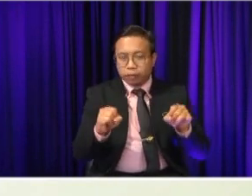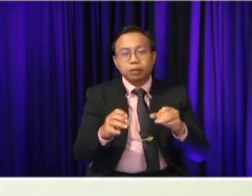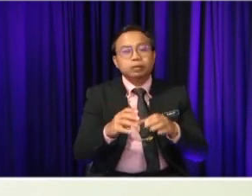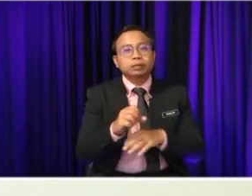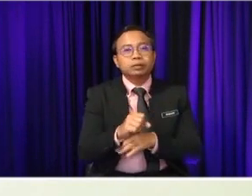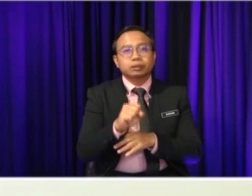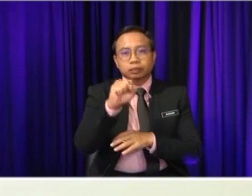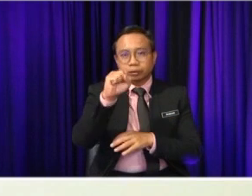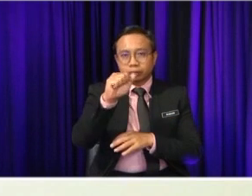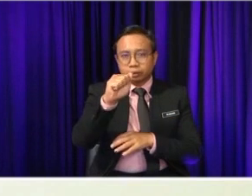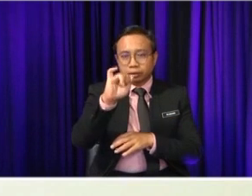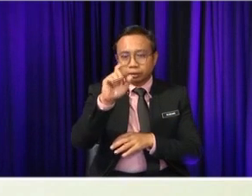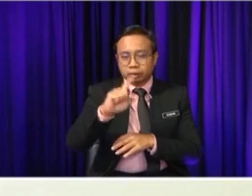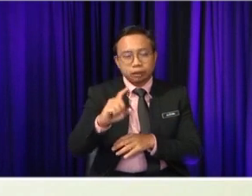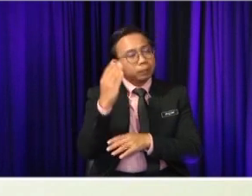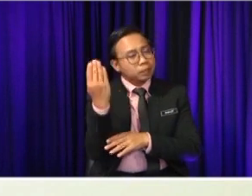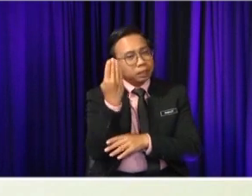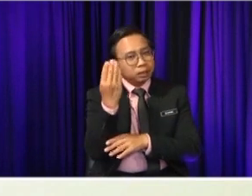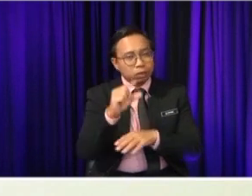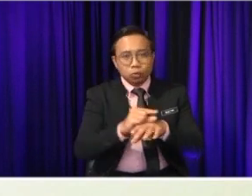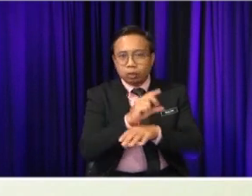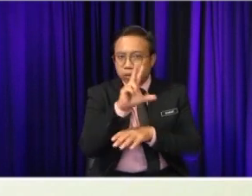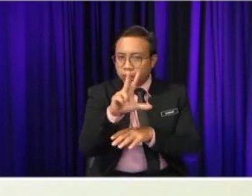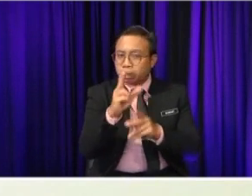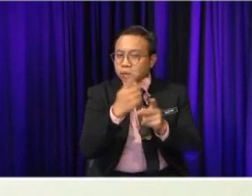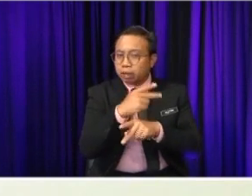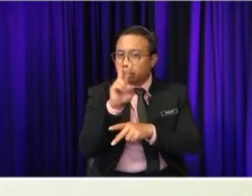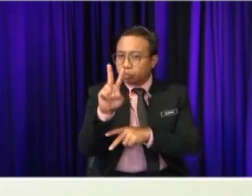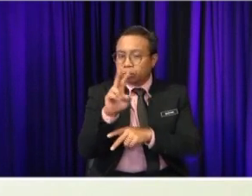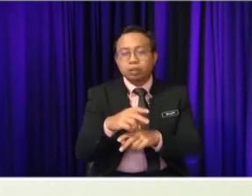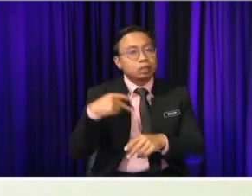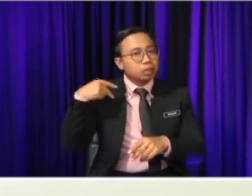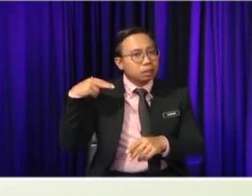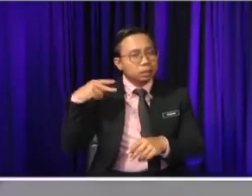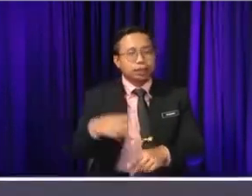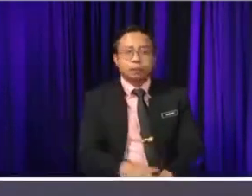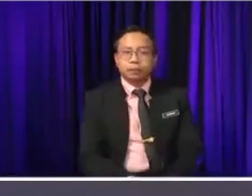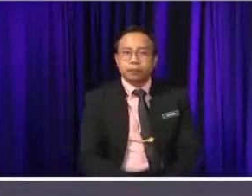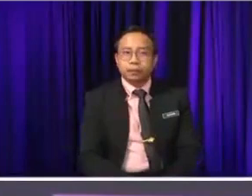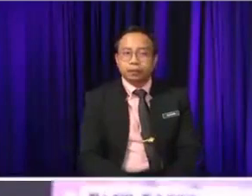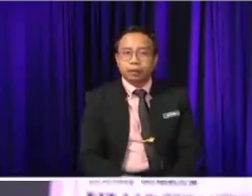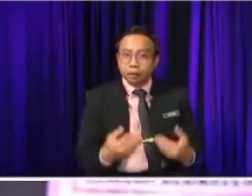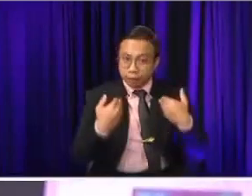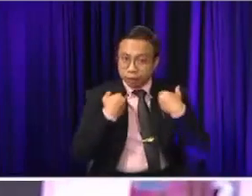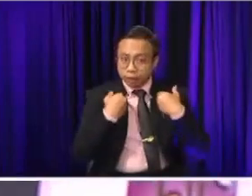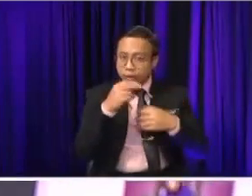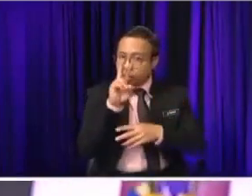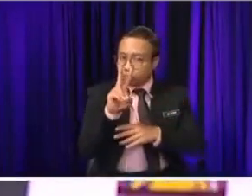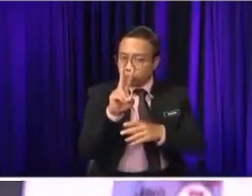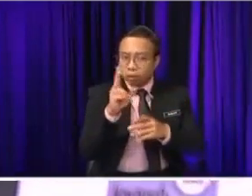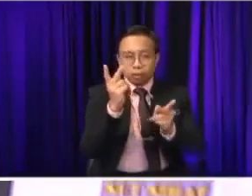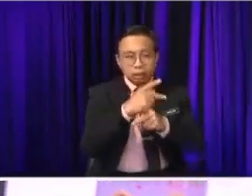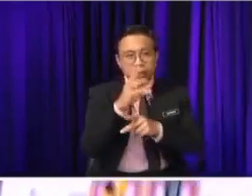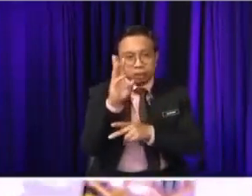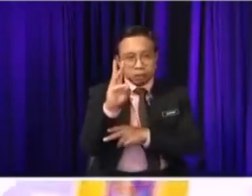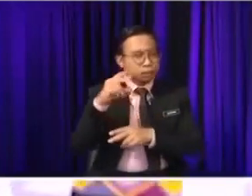biasa yang kita gunakan tiga kali dua kaki dia kiri kaki itu adalah dua kali enam